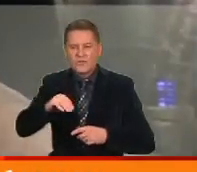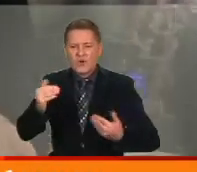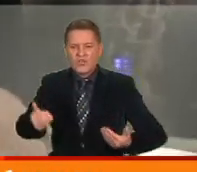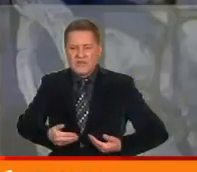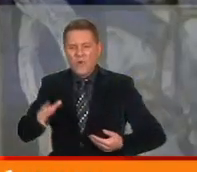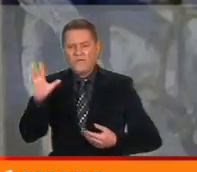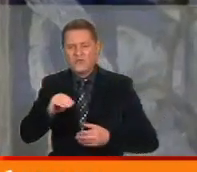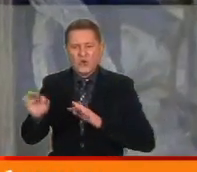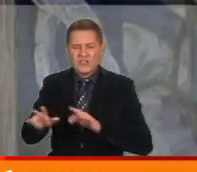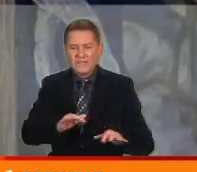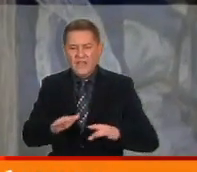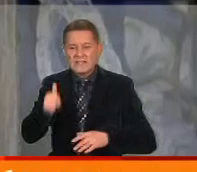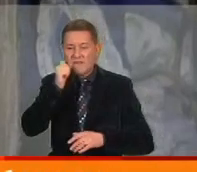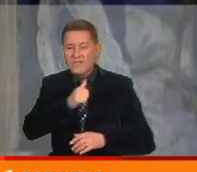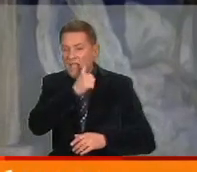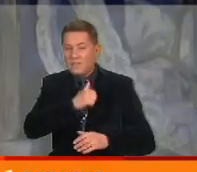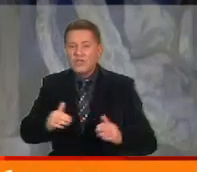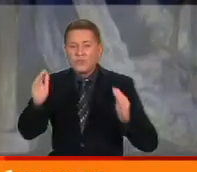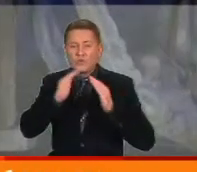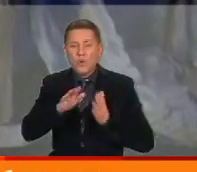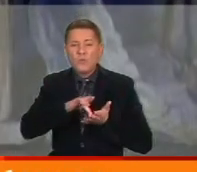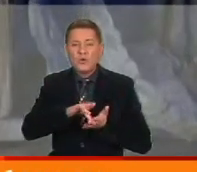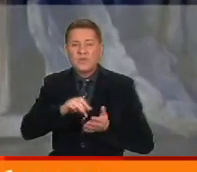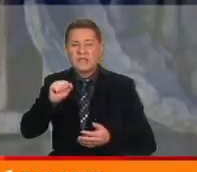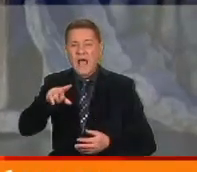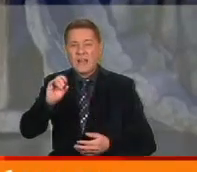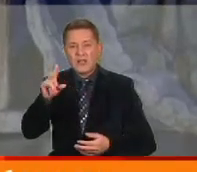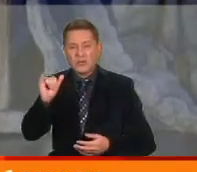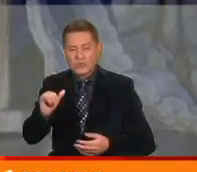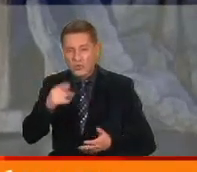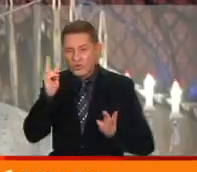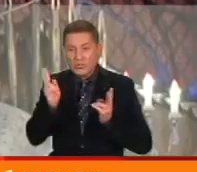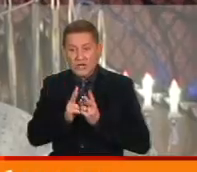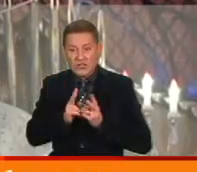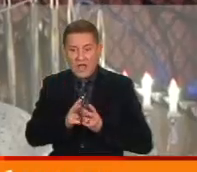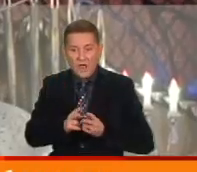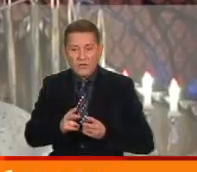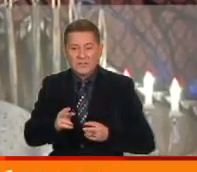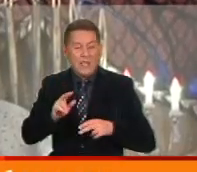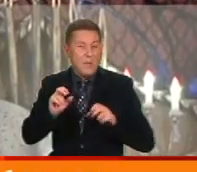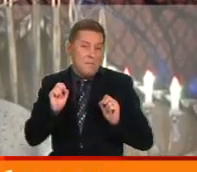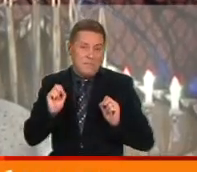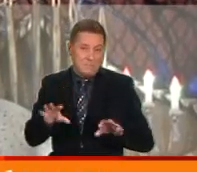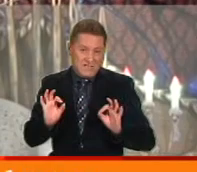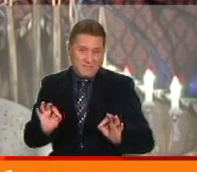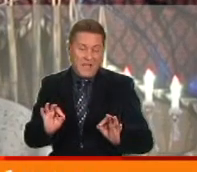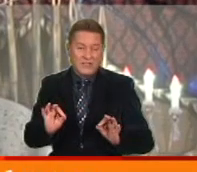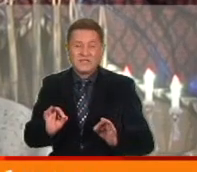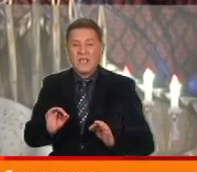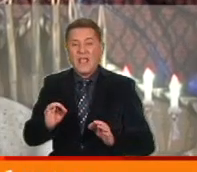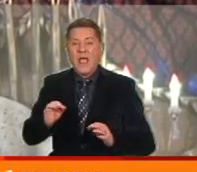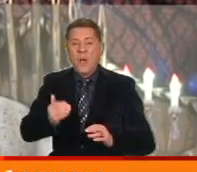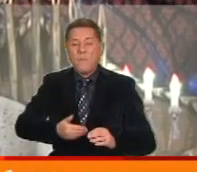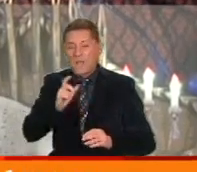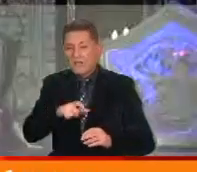все шевелится. У таємничому домі туристові Алексу зустрічаються на перший погляд абсолютно безпечні мешканці. Та він дізнається